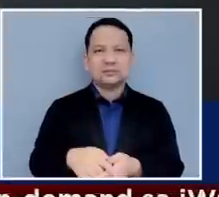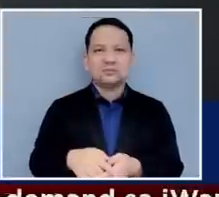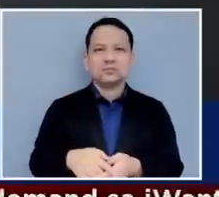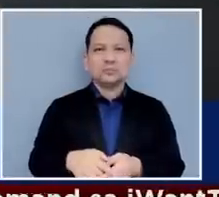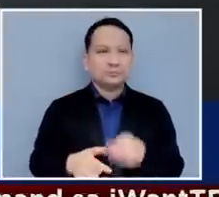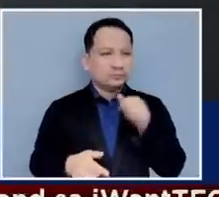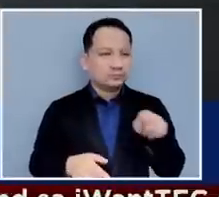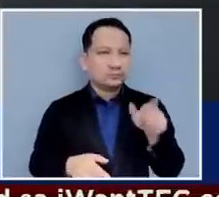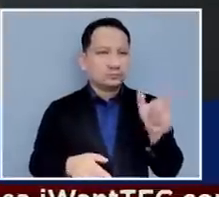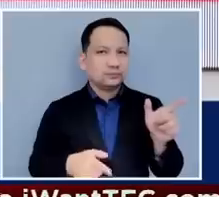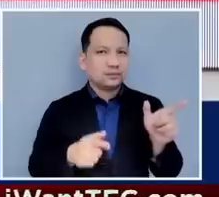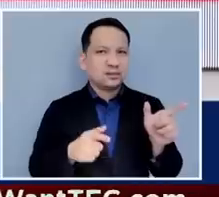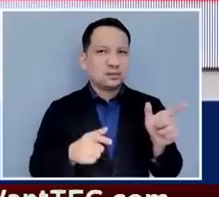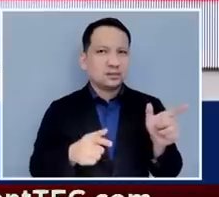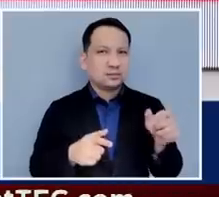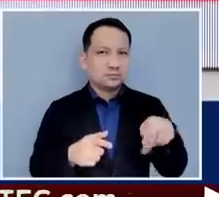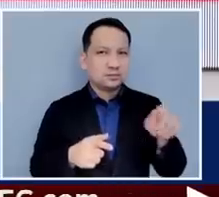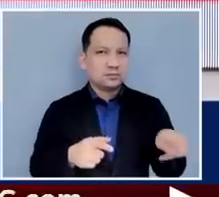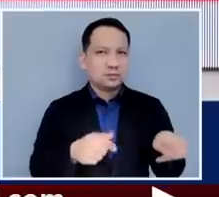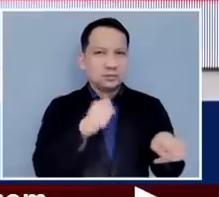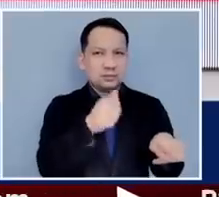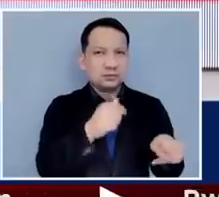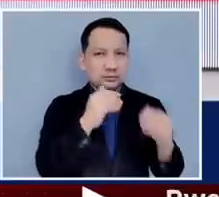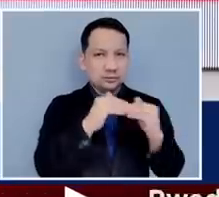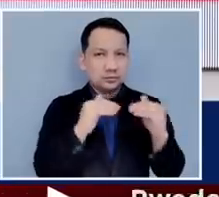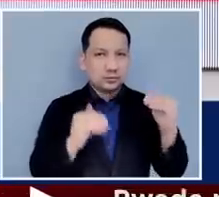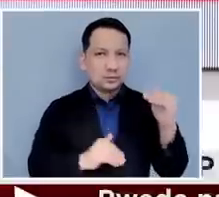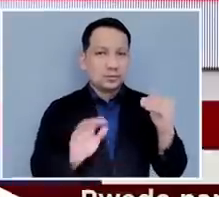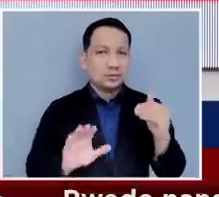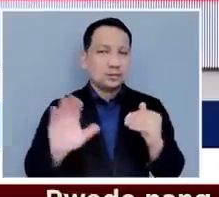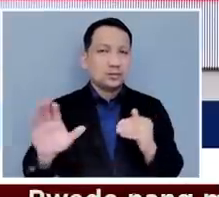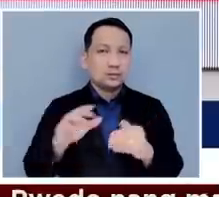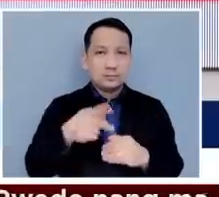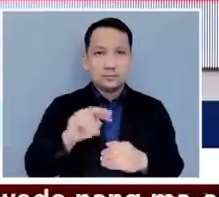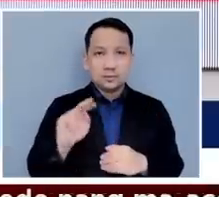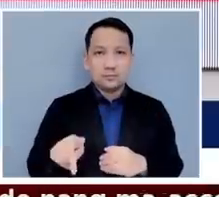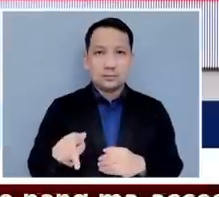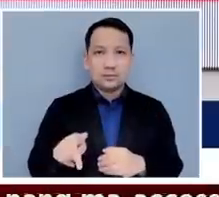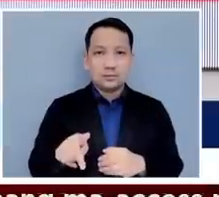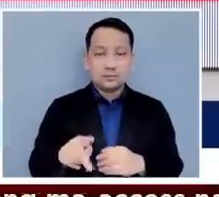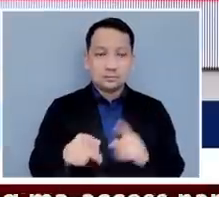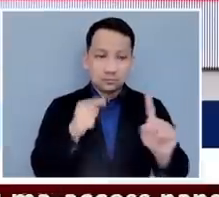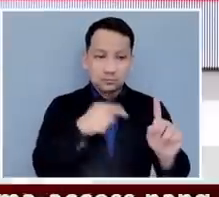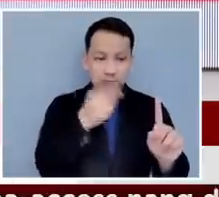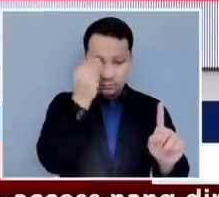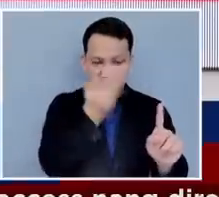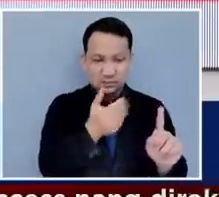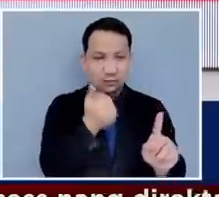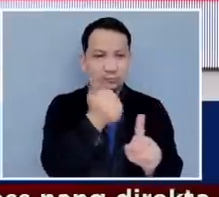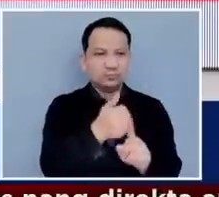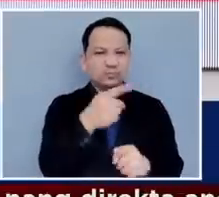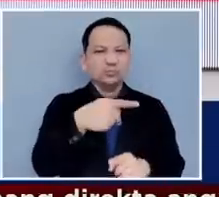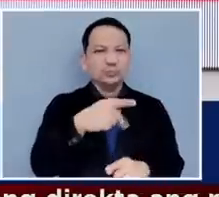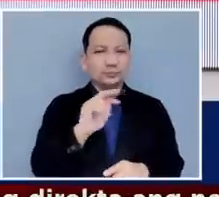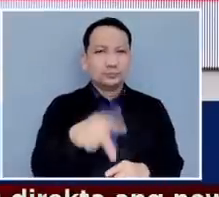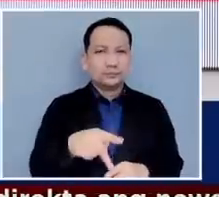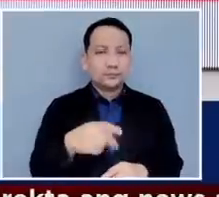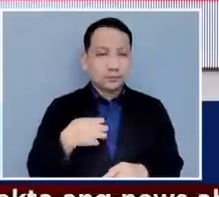paratang ni Pomposelli. That's very unfair to the PNP for her to accuse the PNP of doing